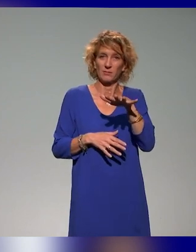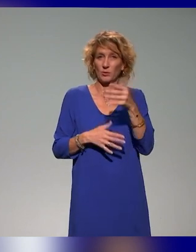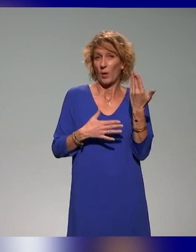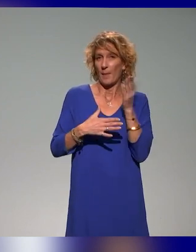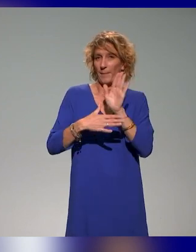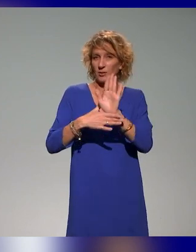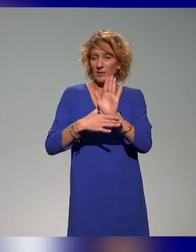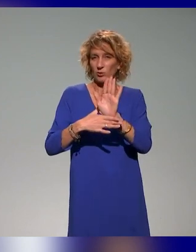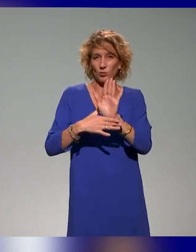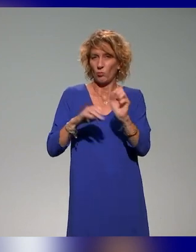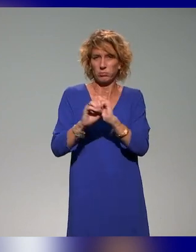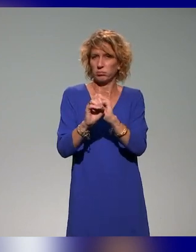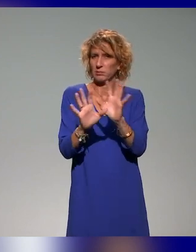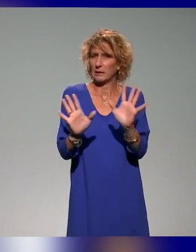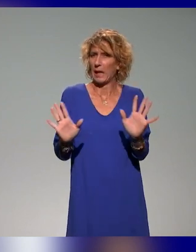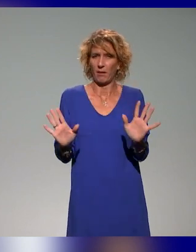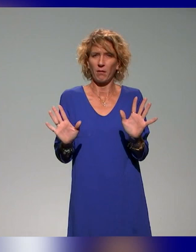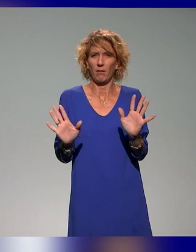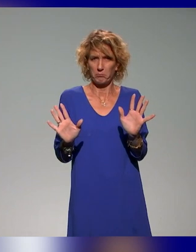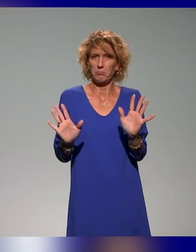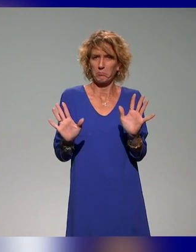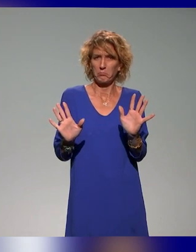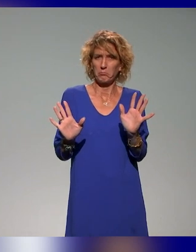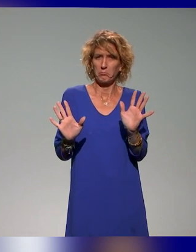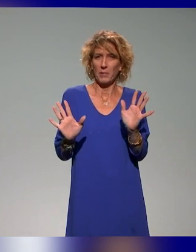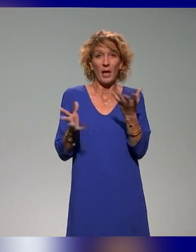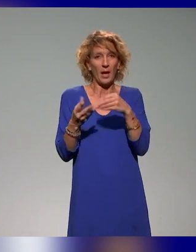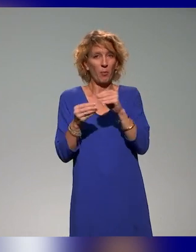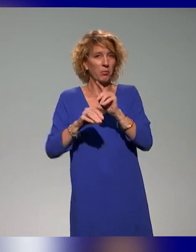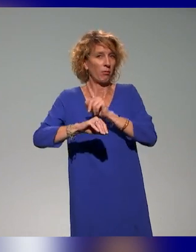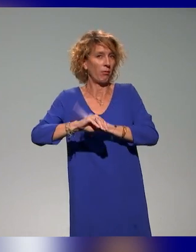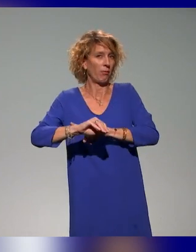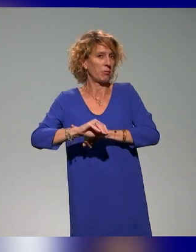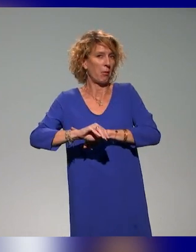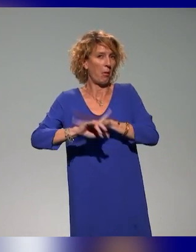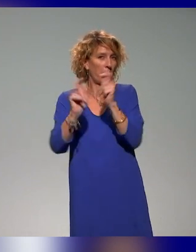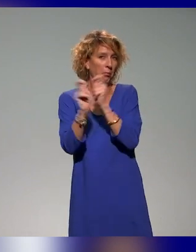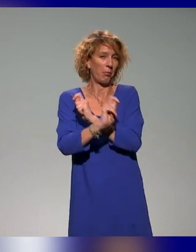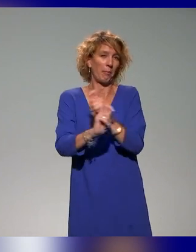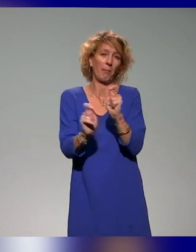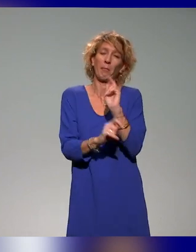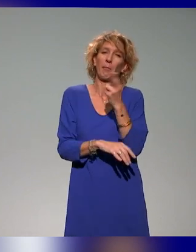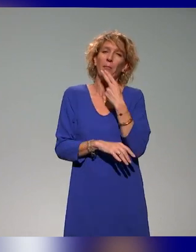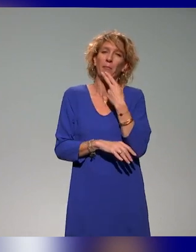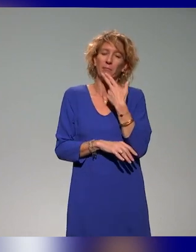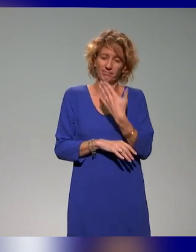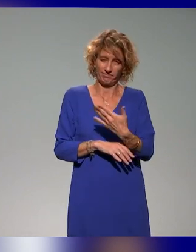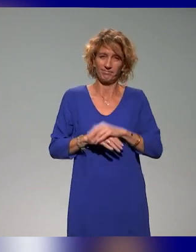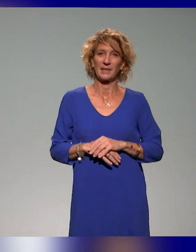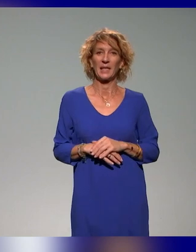était extrêmement claire. Et vous avez en plus respecté les délais, ce qui est merveilleux. Je vous